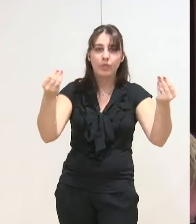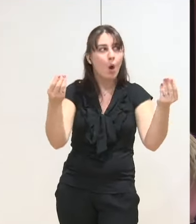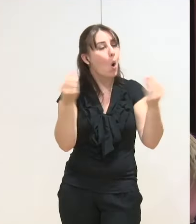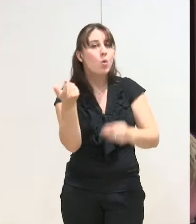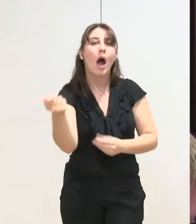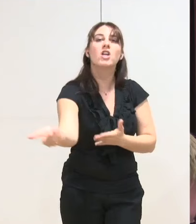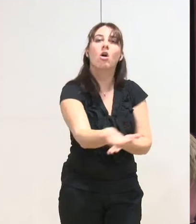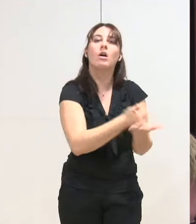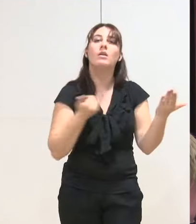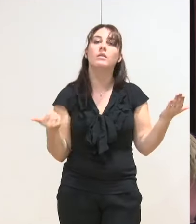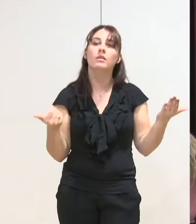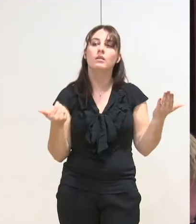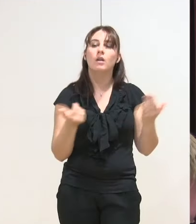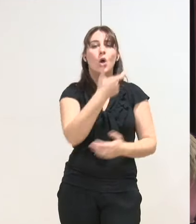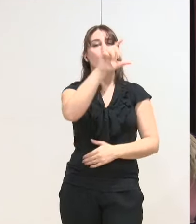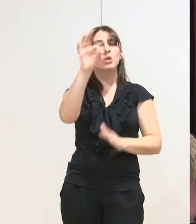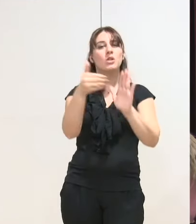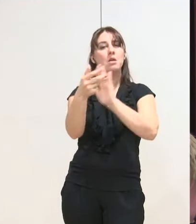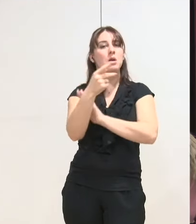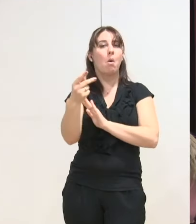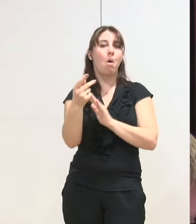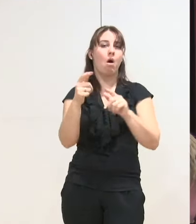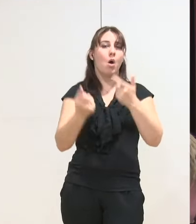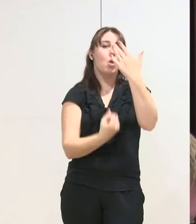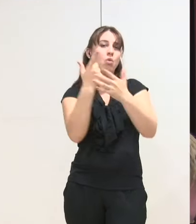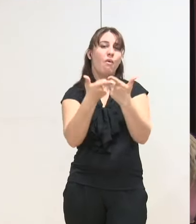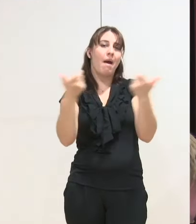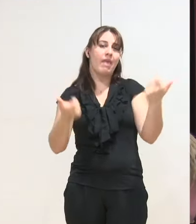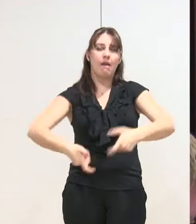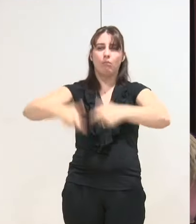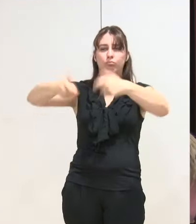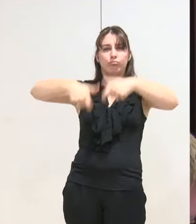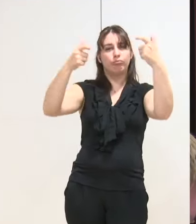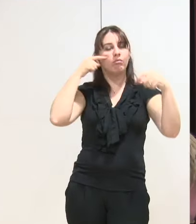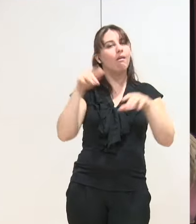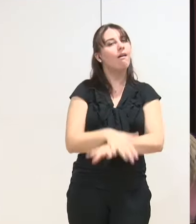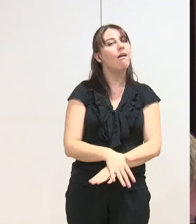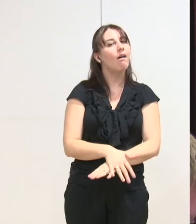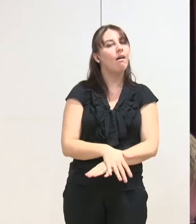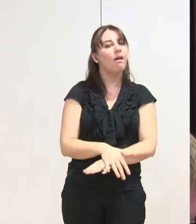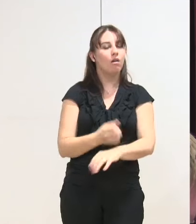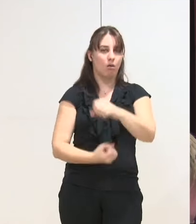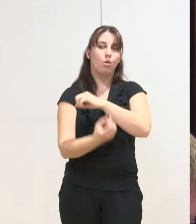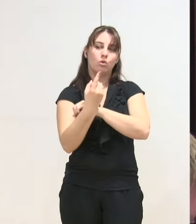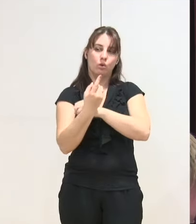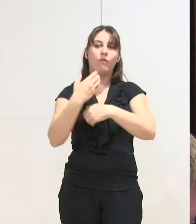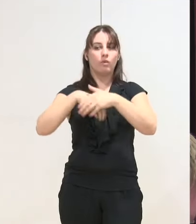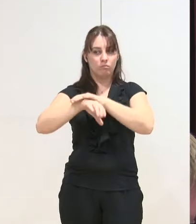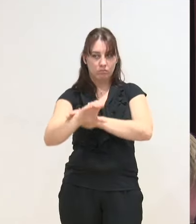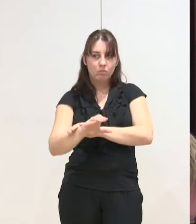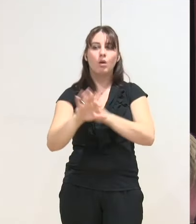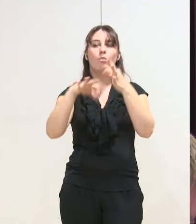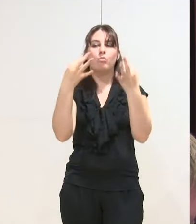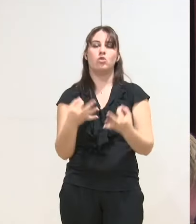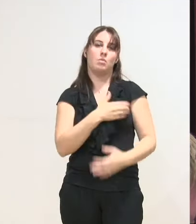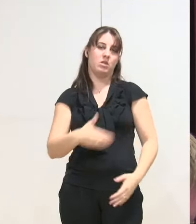vous ne signalez pas les 250000 € de matériel nouveau qui sera construit via les seuls financements du budget municipal